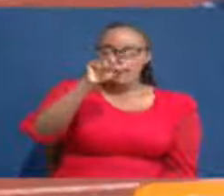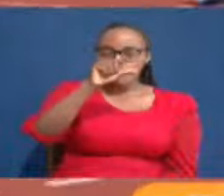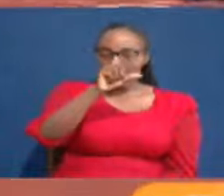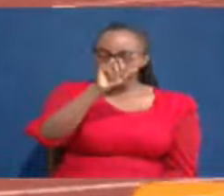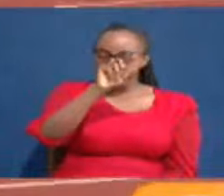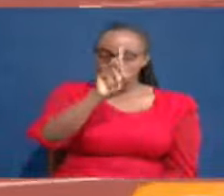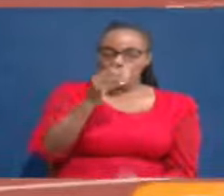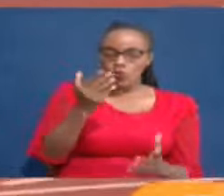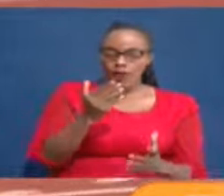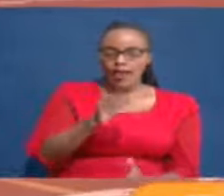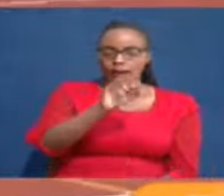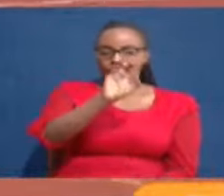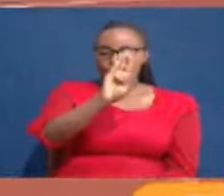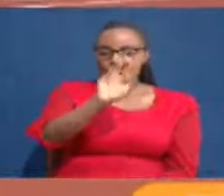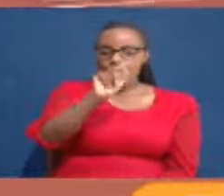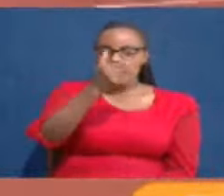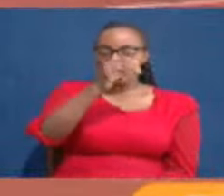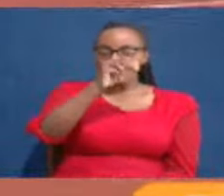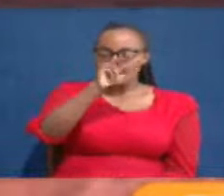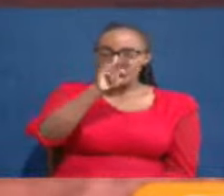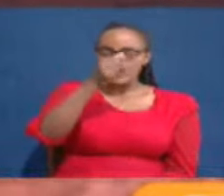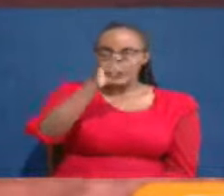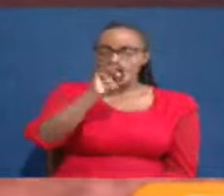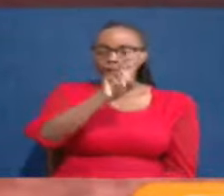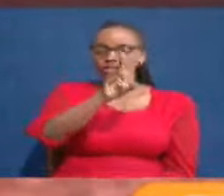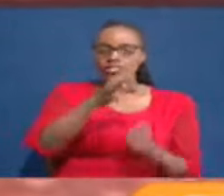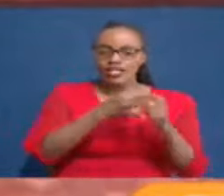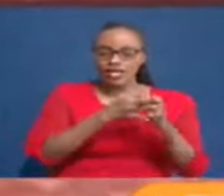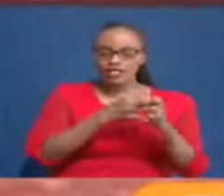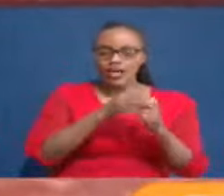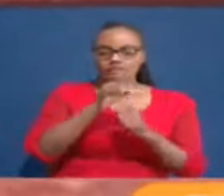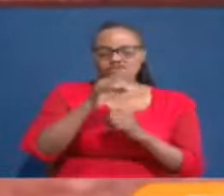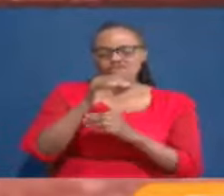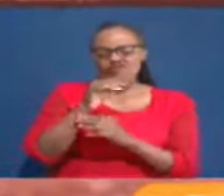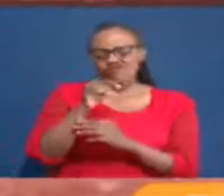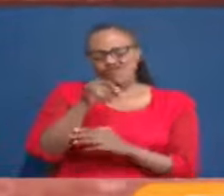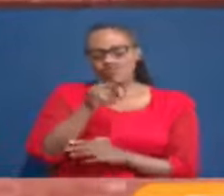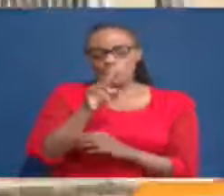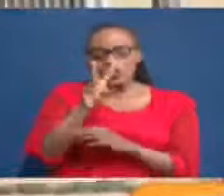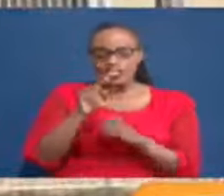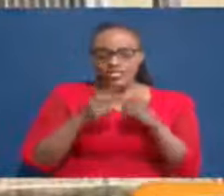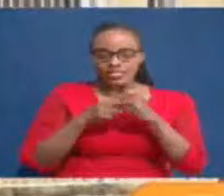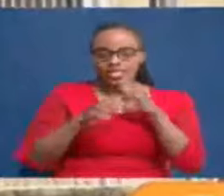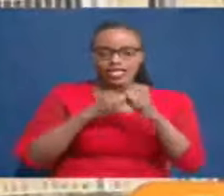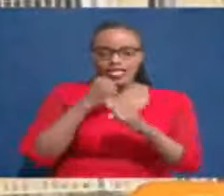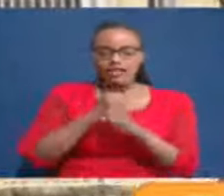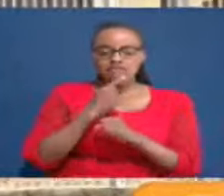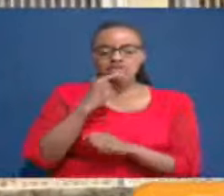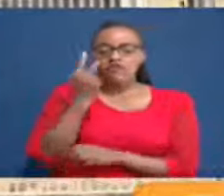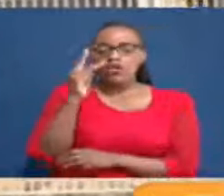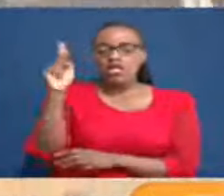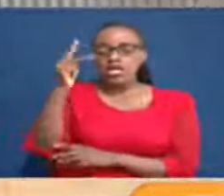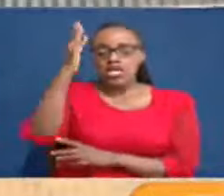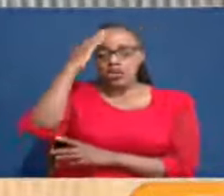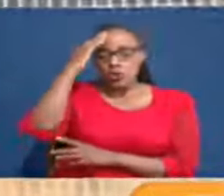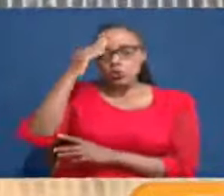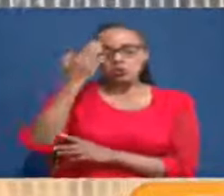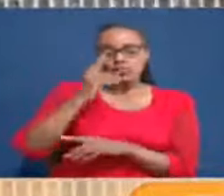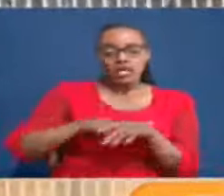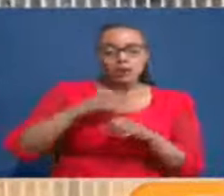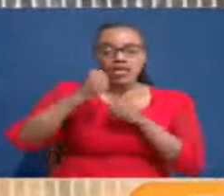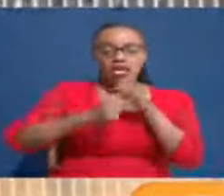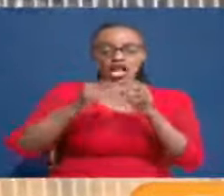mjini Birmingham. Omanyala mwenye miaka 28 ameondoa dhana iliyowekwa kuwa Kenya inatambulika pekee kwenye mbio za masafa